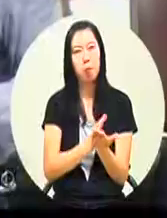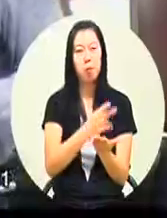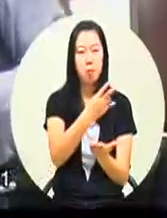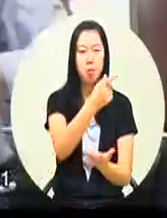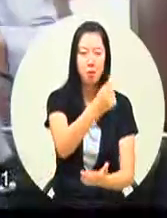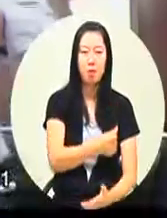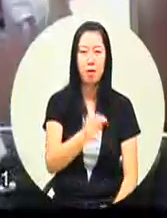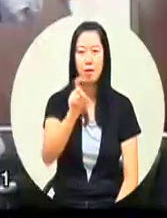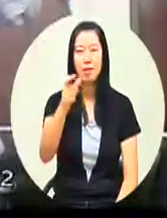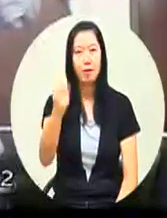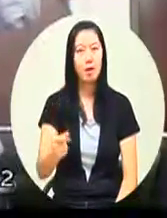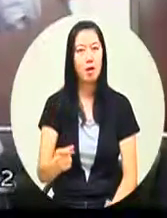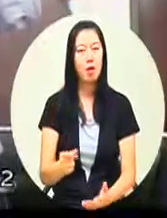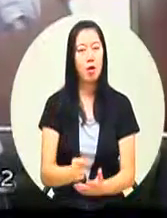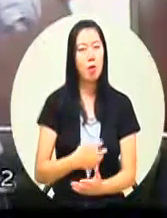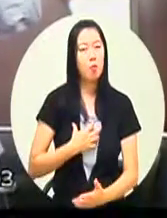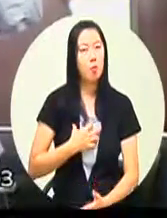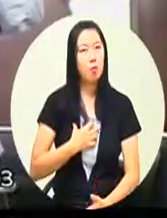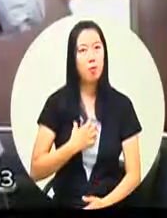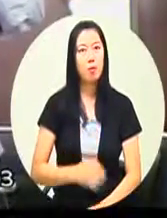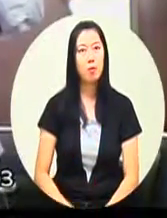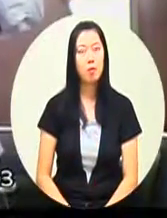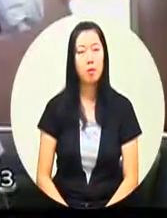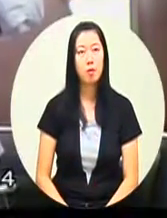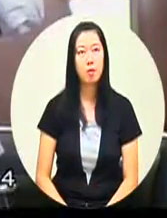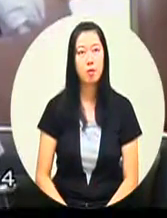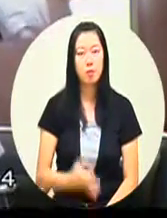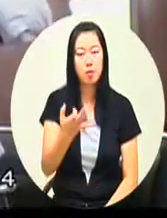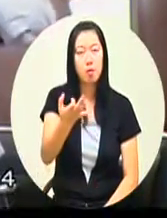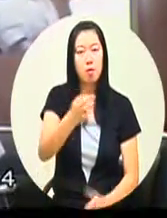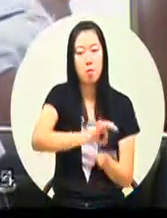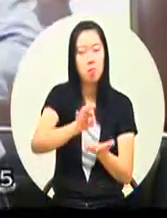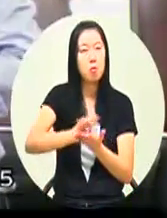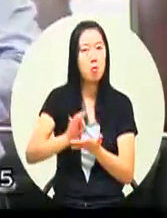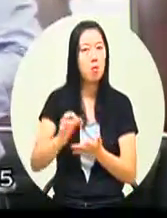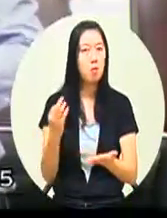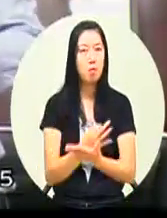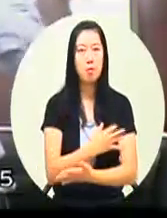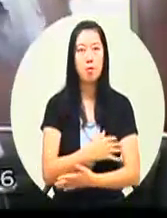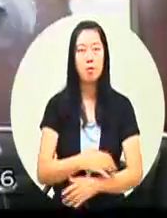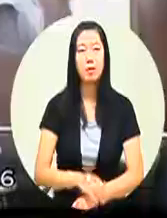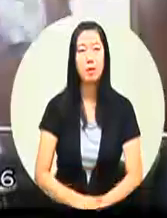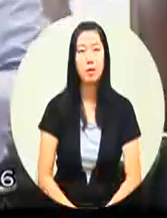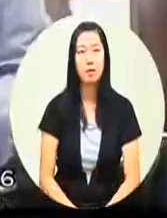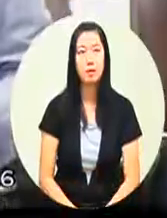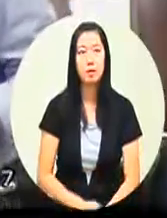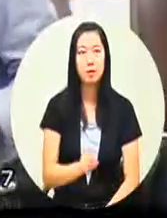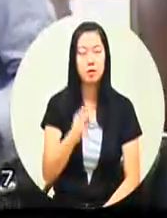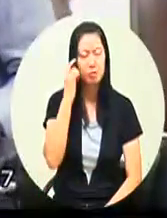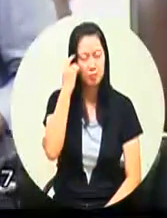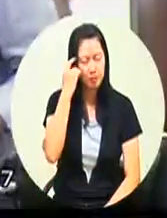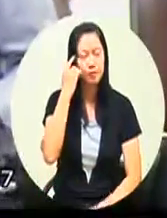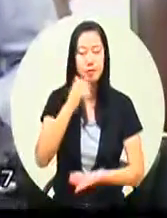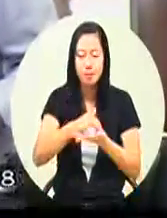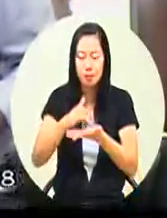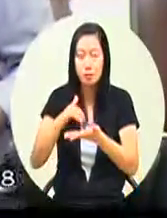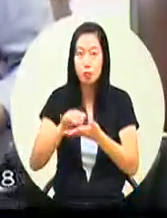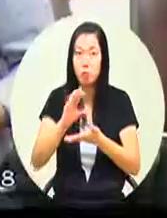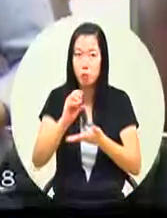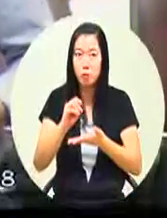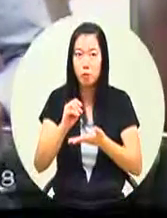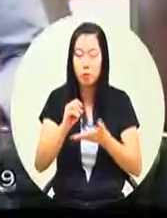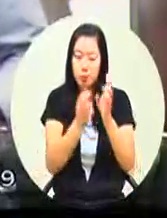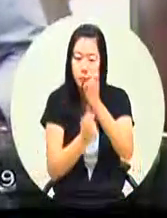亿，我不是讲，我不是讲你钱是不够的。一气候变迁，我看你这些要应付的，你有没有很认真的算过，盘整一